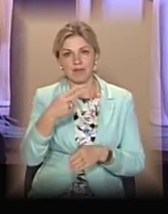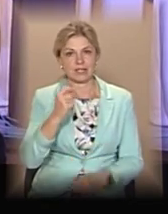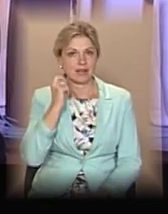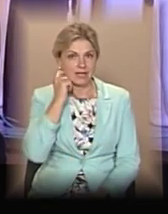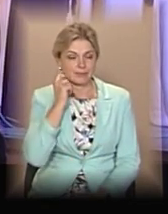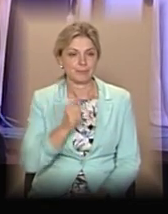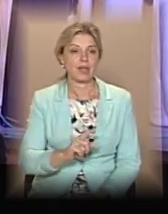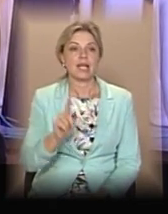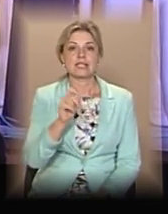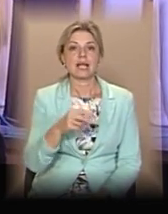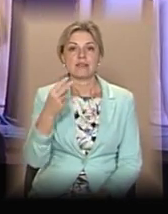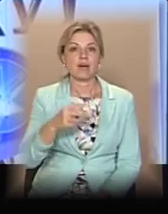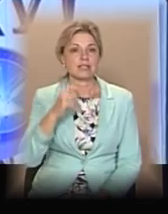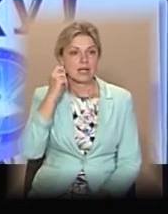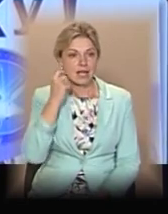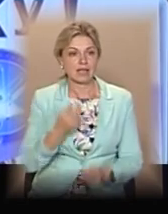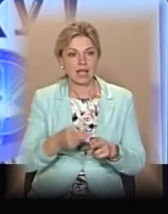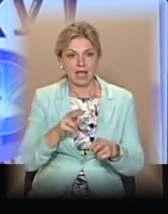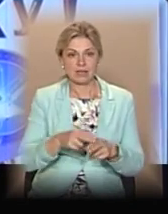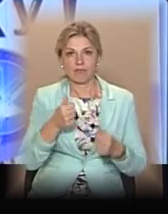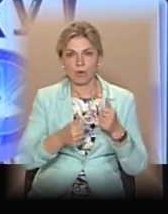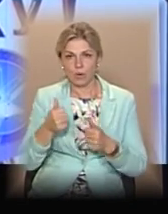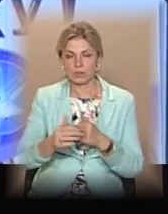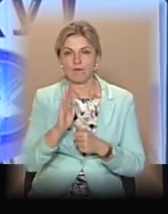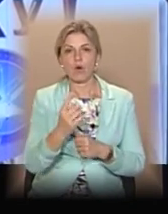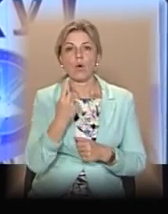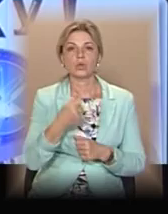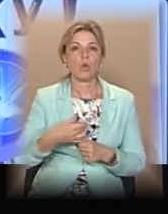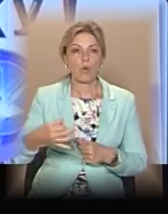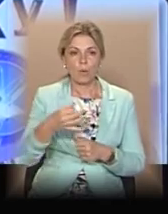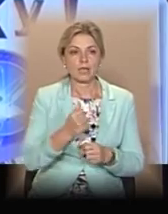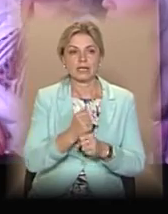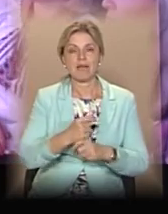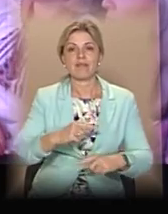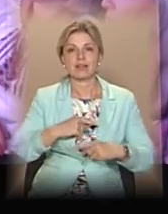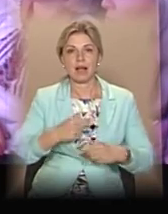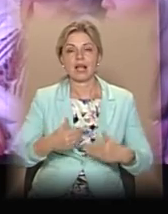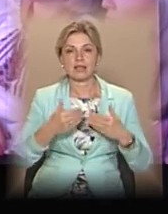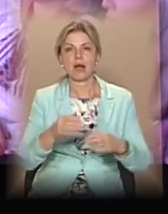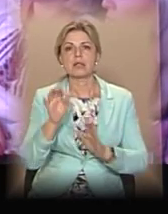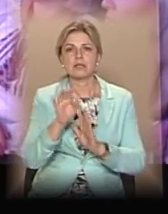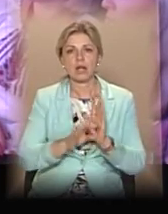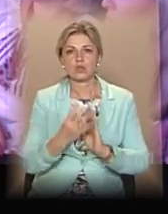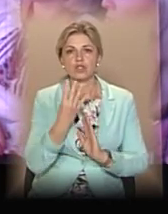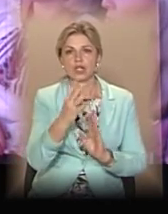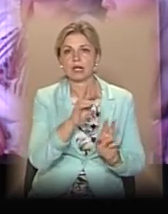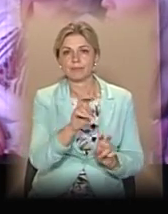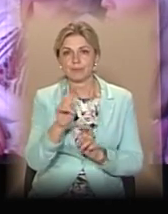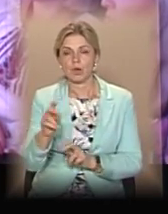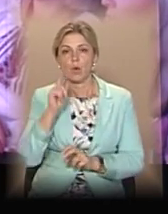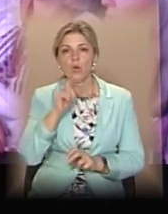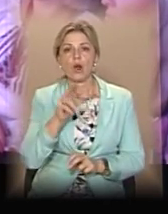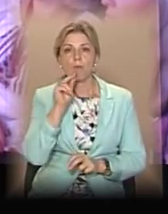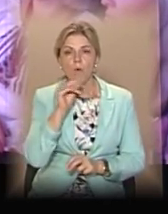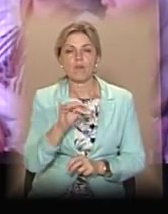років існування конкурсу в одній області відбувається фінальний етап одразу чотирьох номінацій. Це українська мова та література,